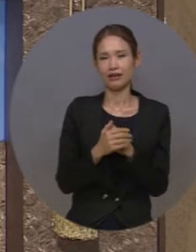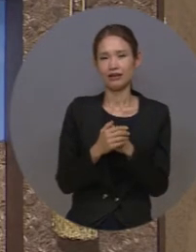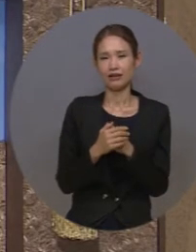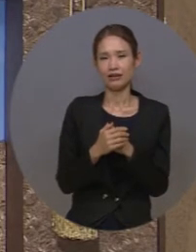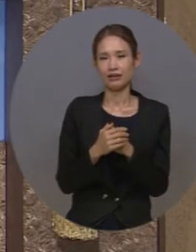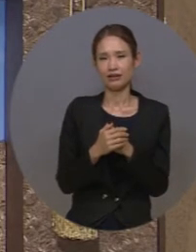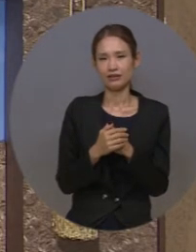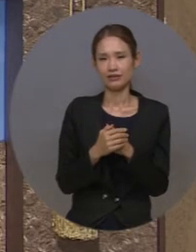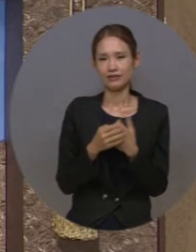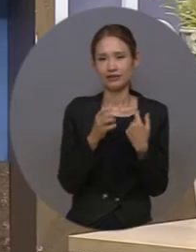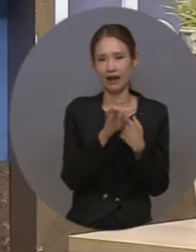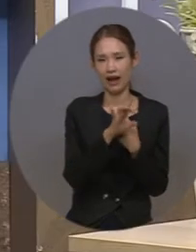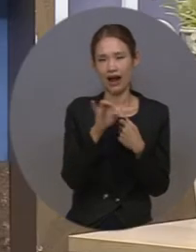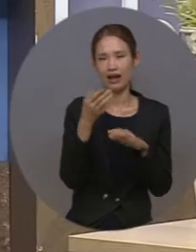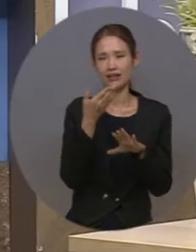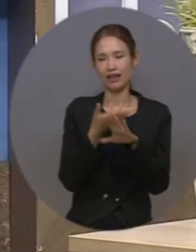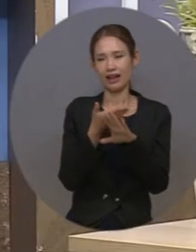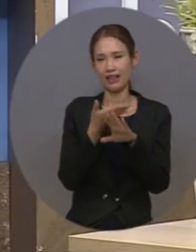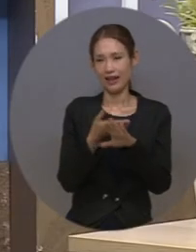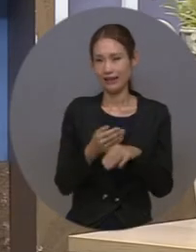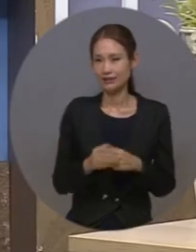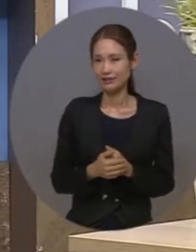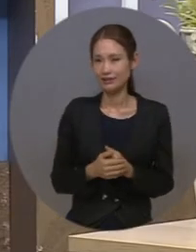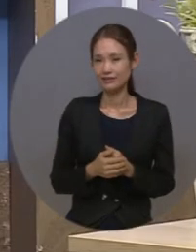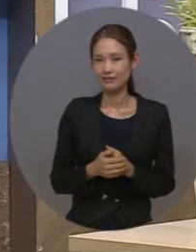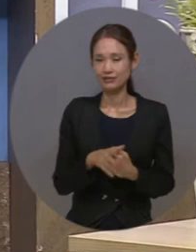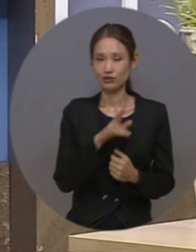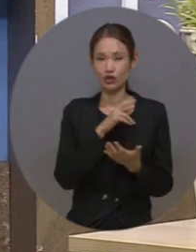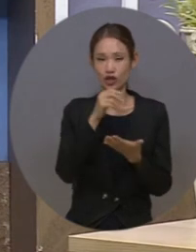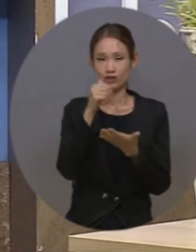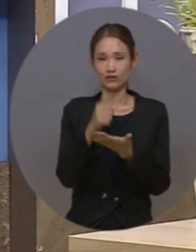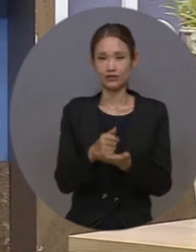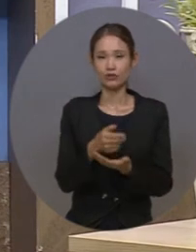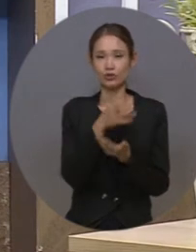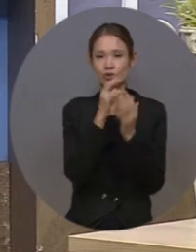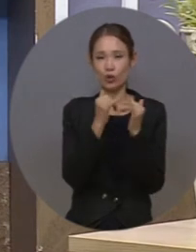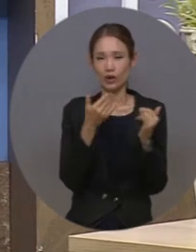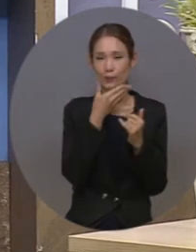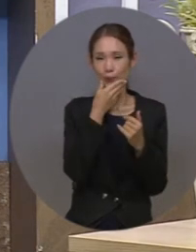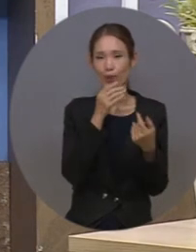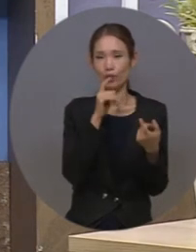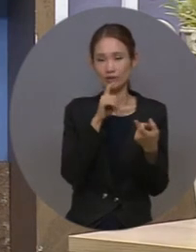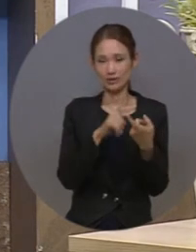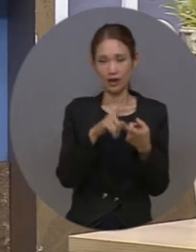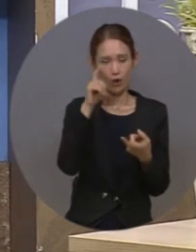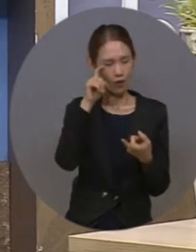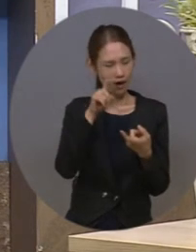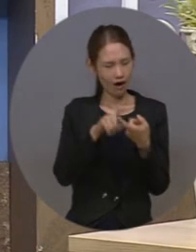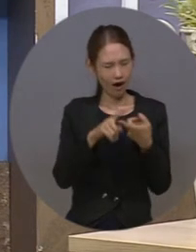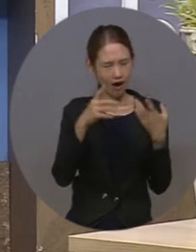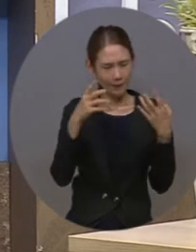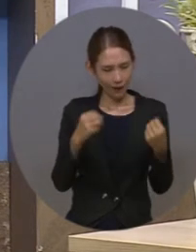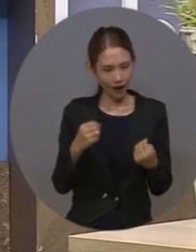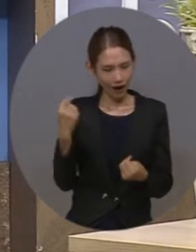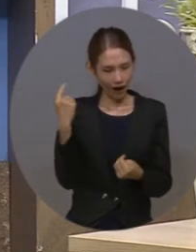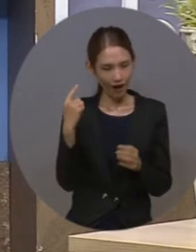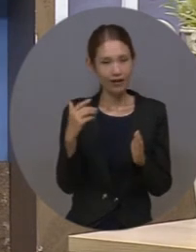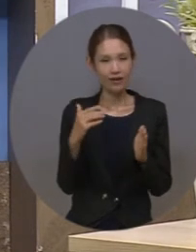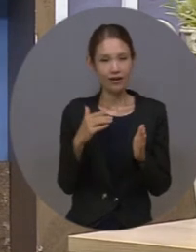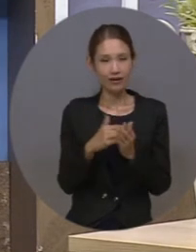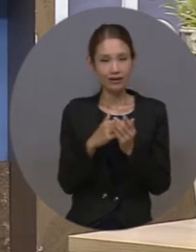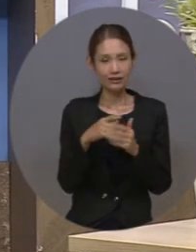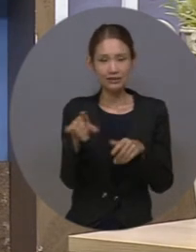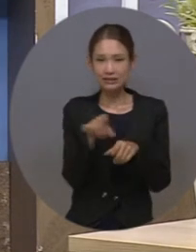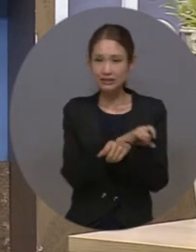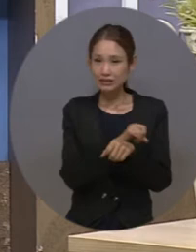네. 다 틀립니다. 예. 예. 그리고 이제 의원님께서 이런 노인 복지에 좀 관심이 많으시다라고 들었는데 혹시 좀